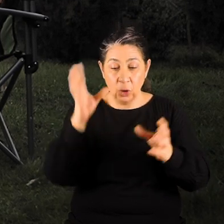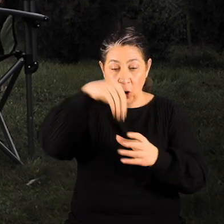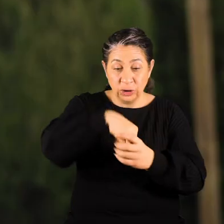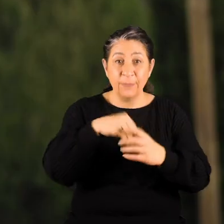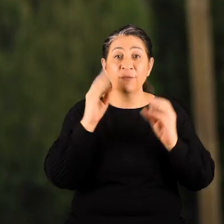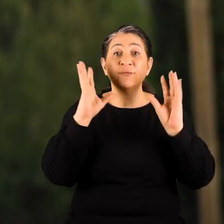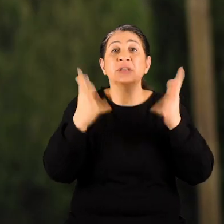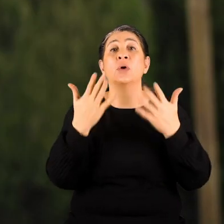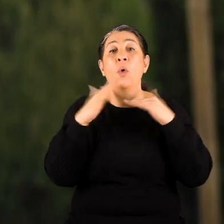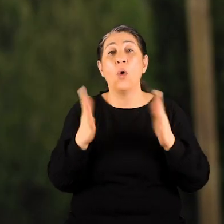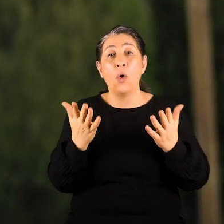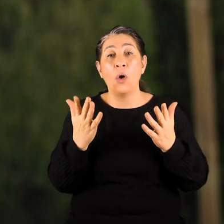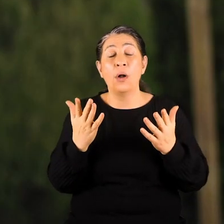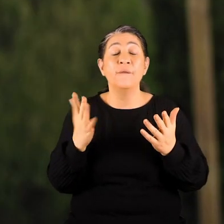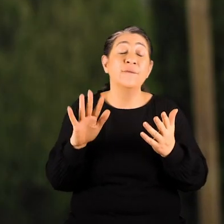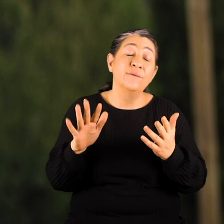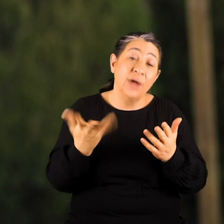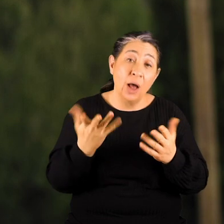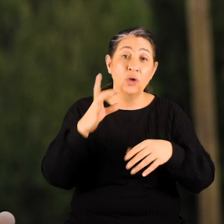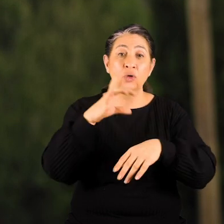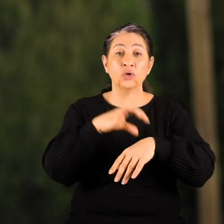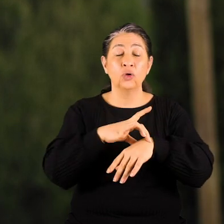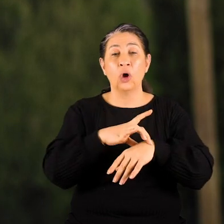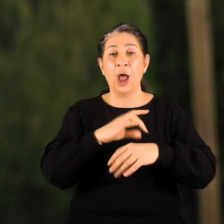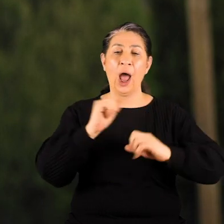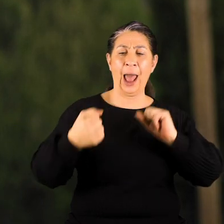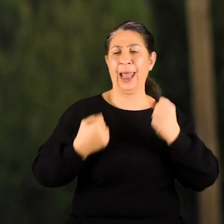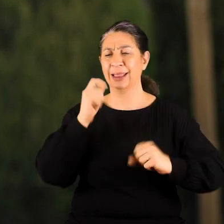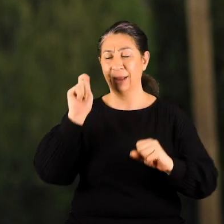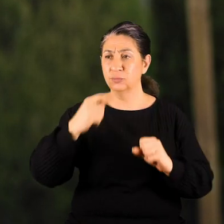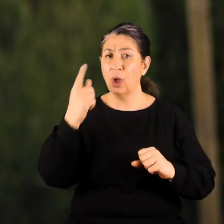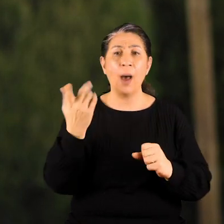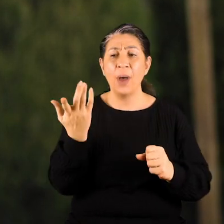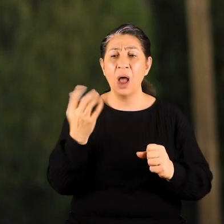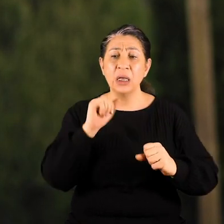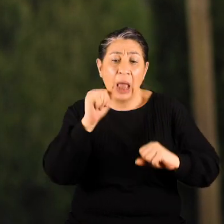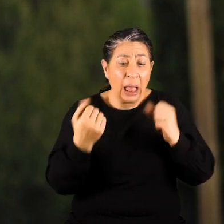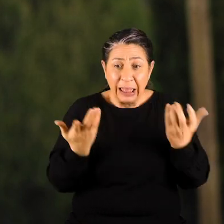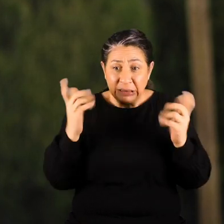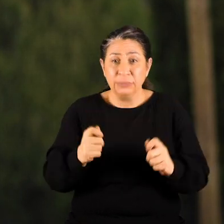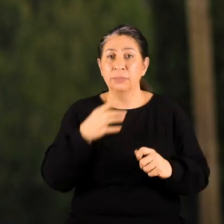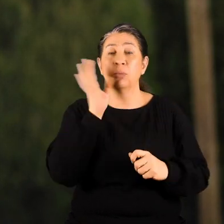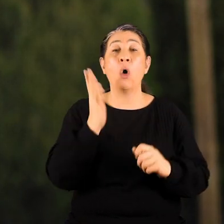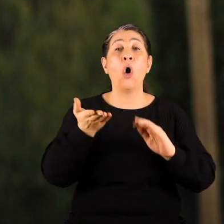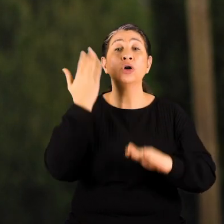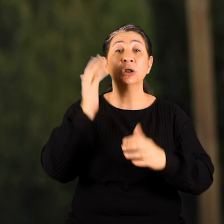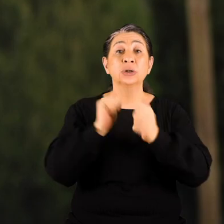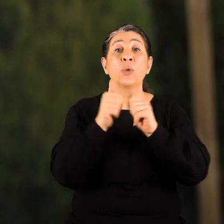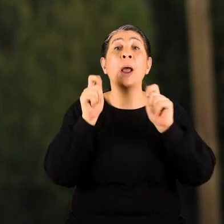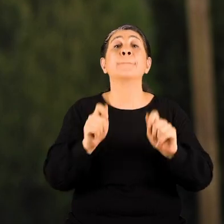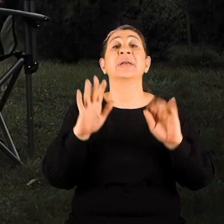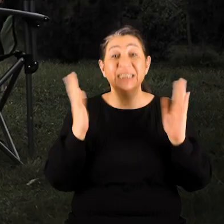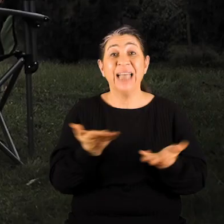çok fazla yok. Veya doktor hareket et diyor mesela ama kimse nasıl hareket edeceğini bilmiyor. Çünkü önceden spor